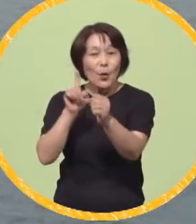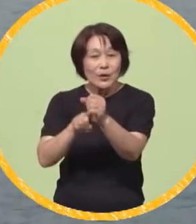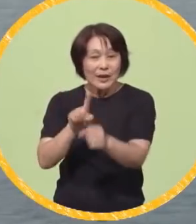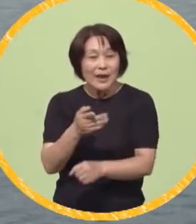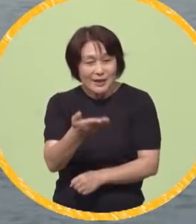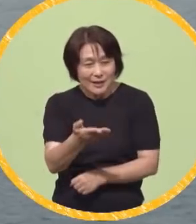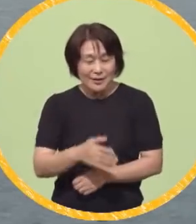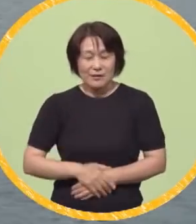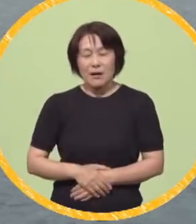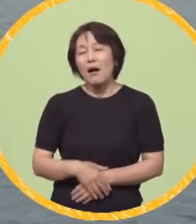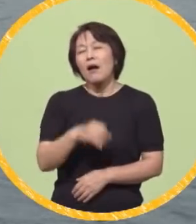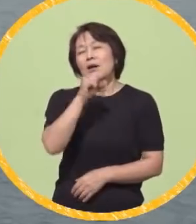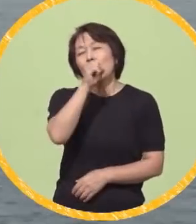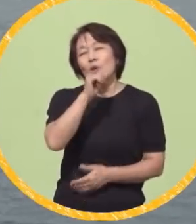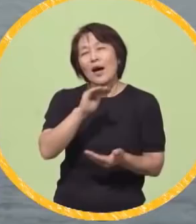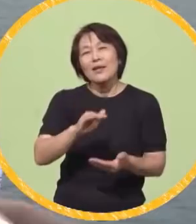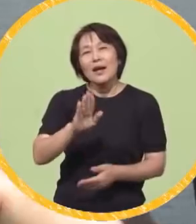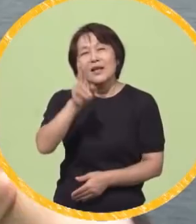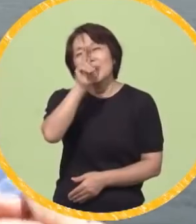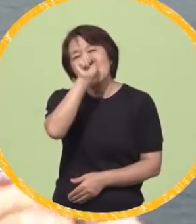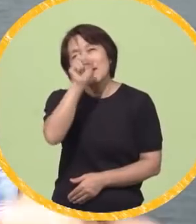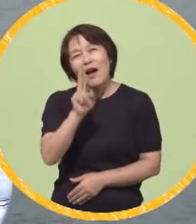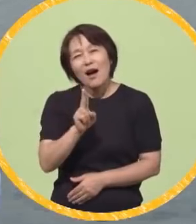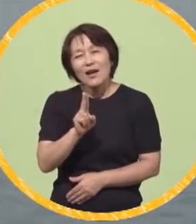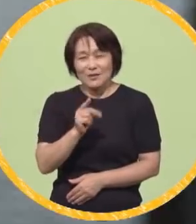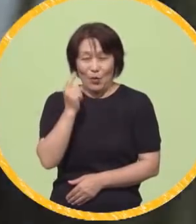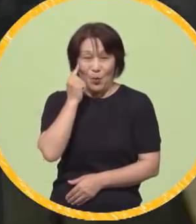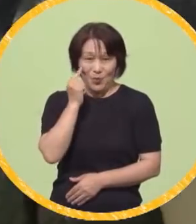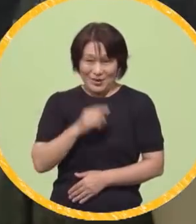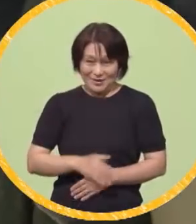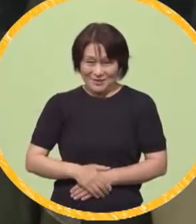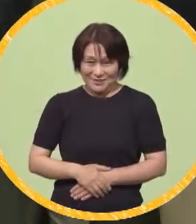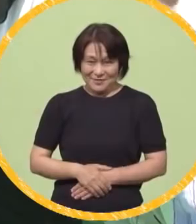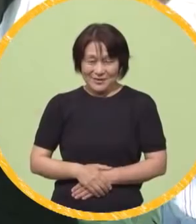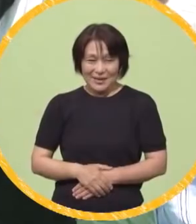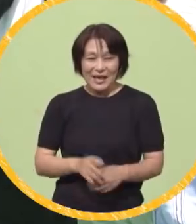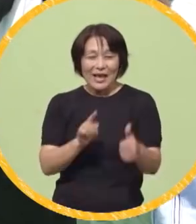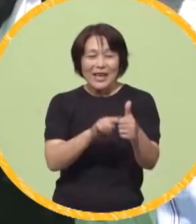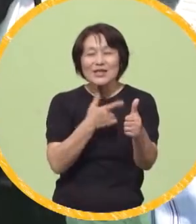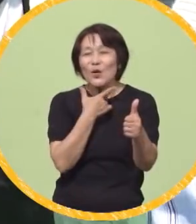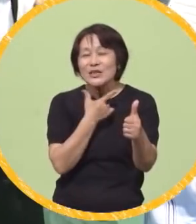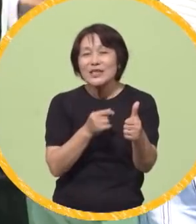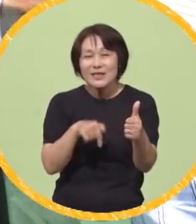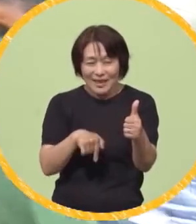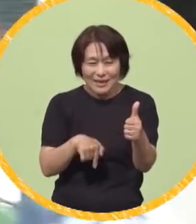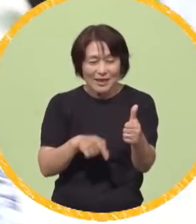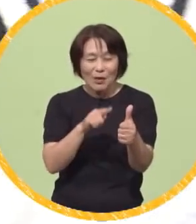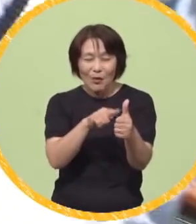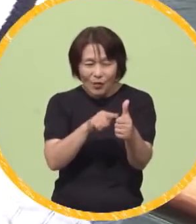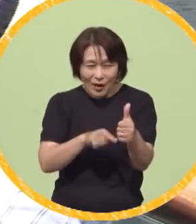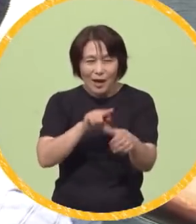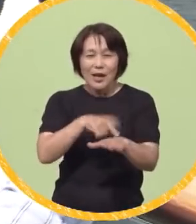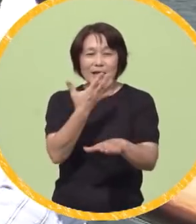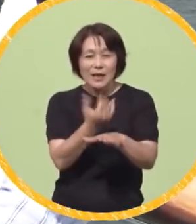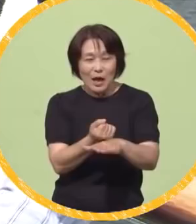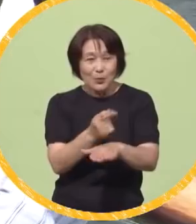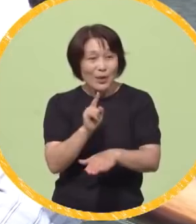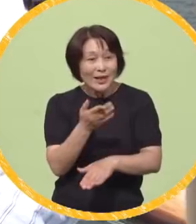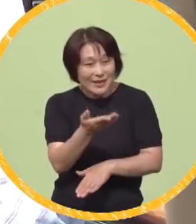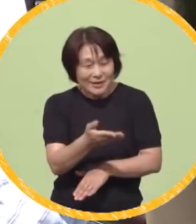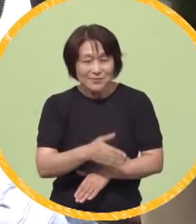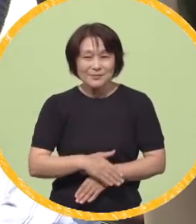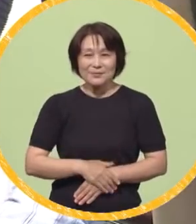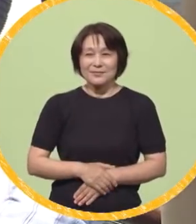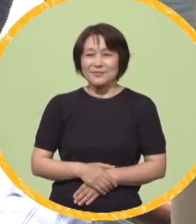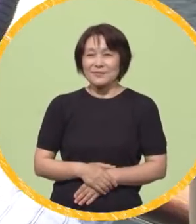いいなって 彼氏が欲しいとかですよね。そうですよね。ちなみに好きな男性のタイプは、 好きな男性の